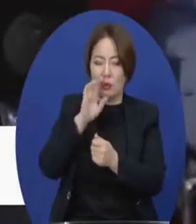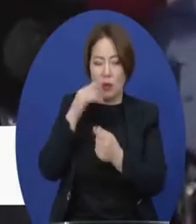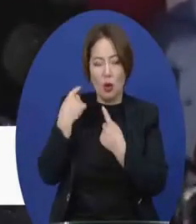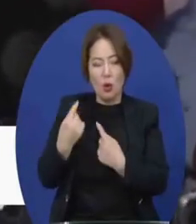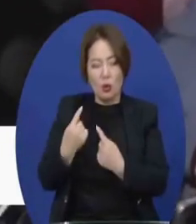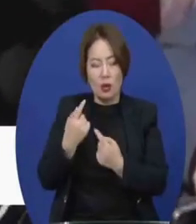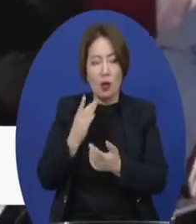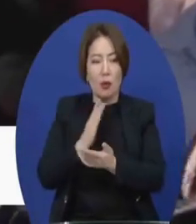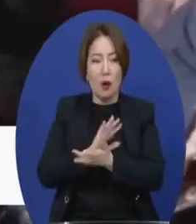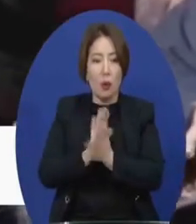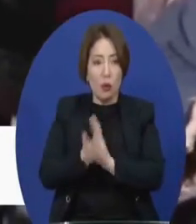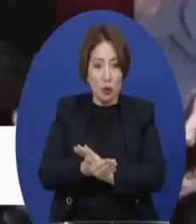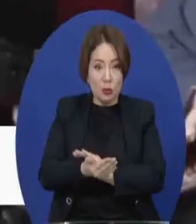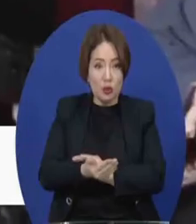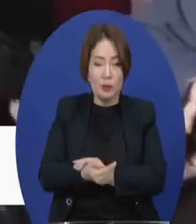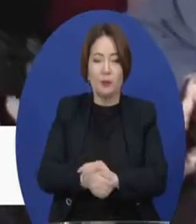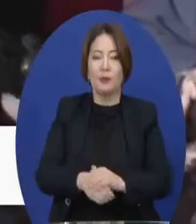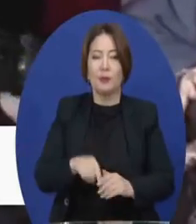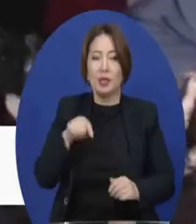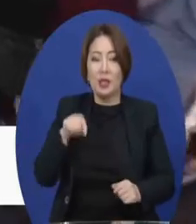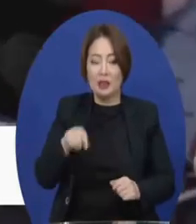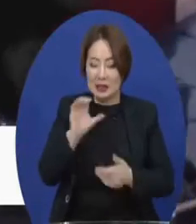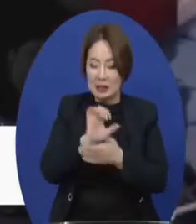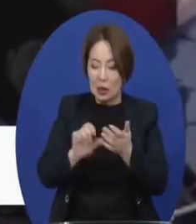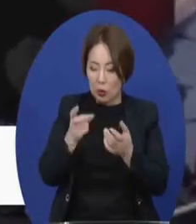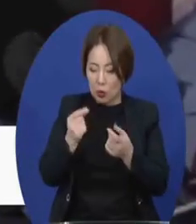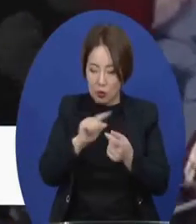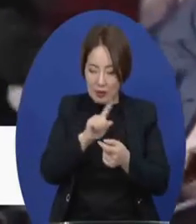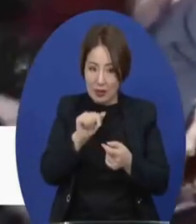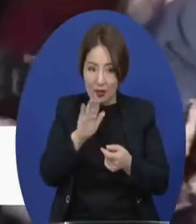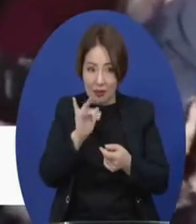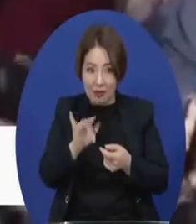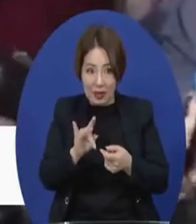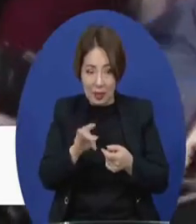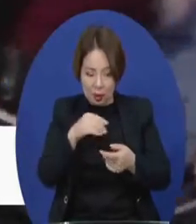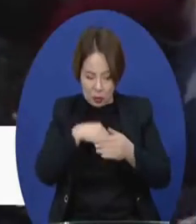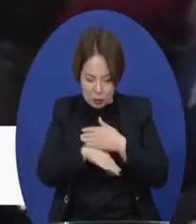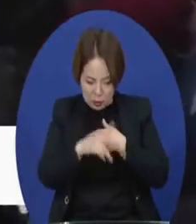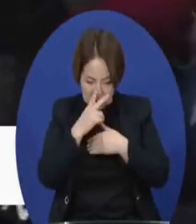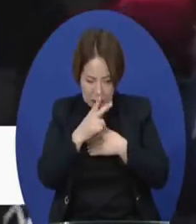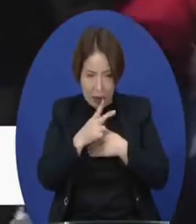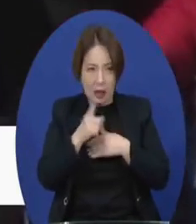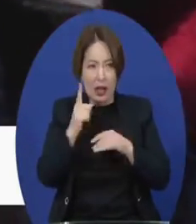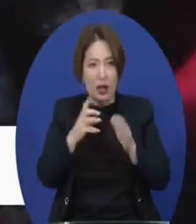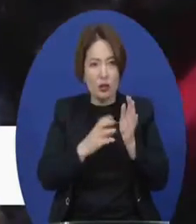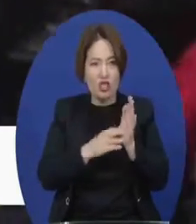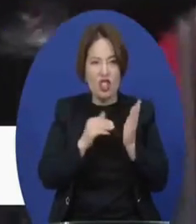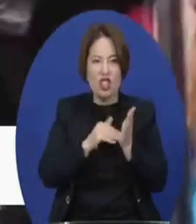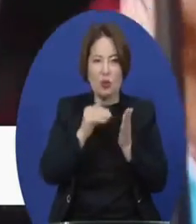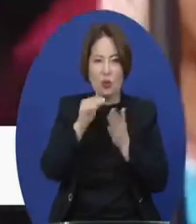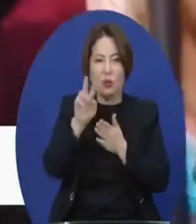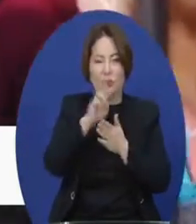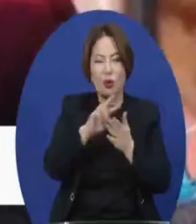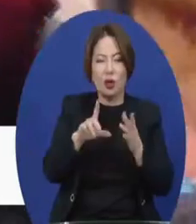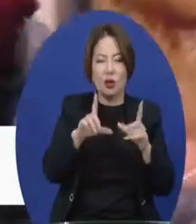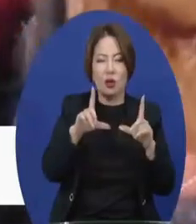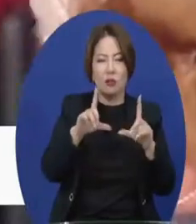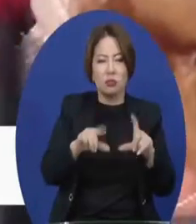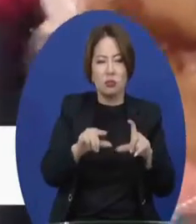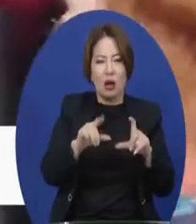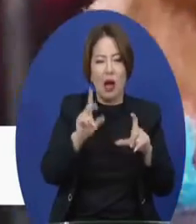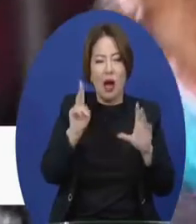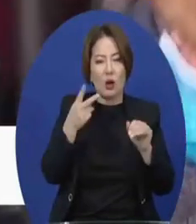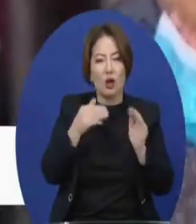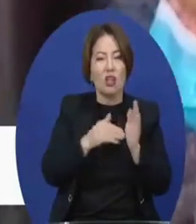байсан чинь уг санхүүгийн загварчлал 19 тэрбум доллароос 12 тэрбум Америк долларыг